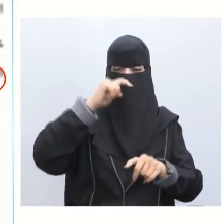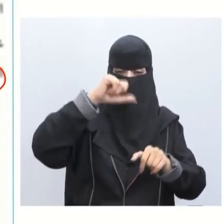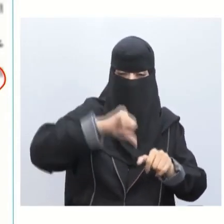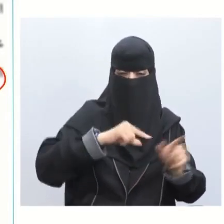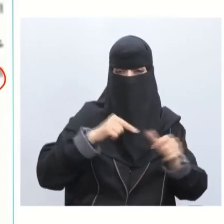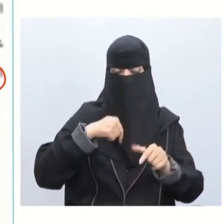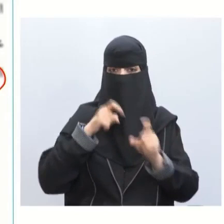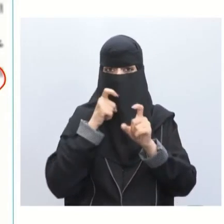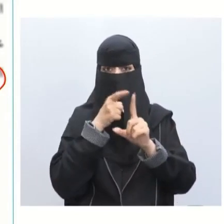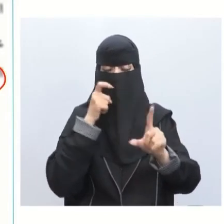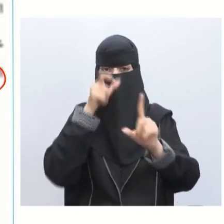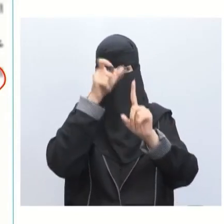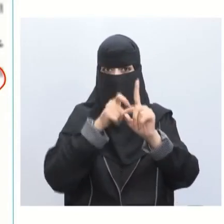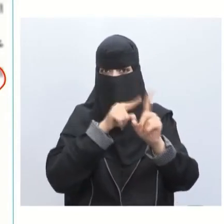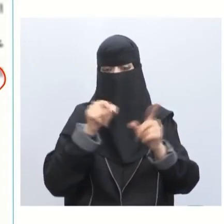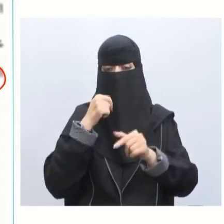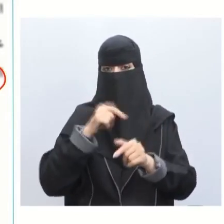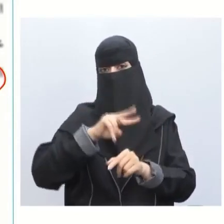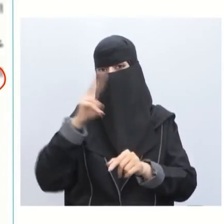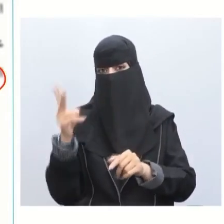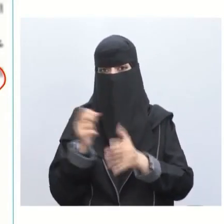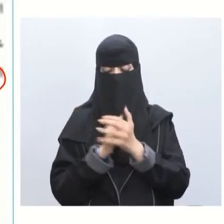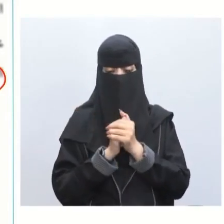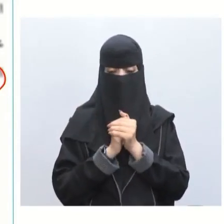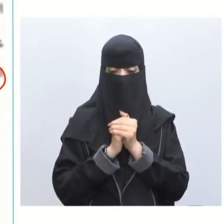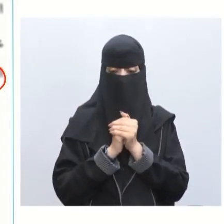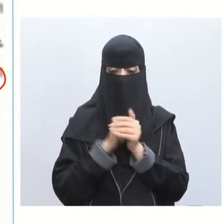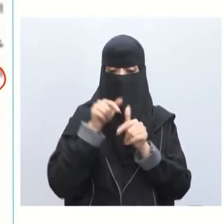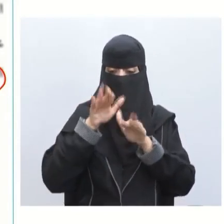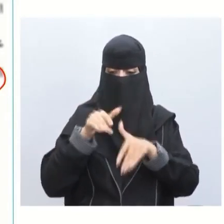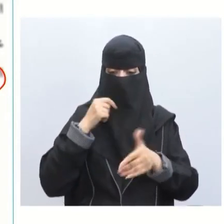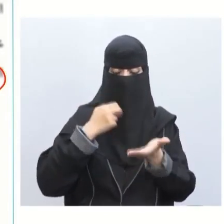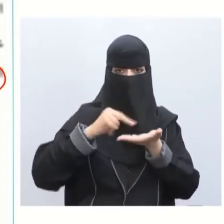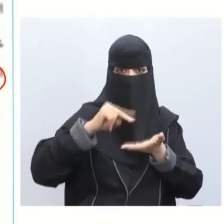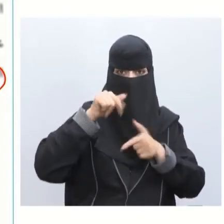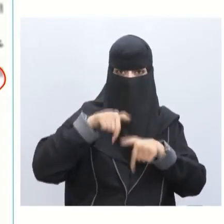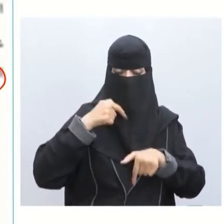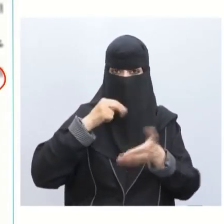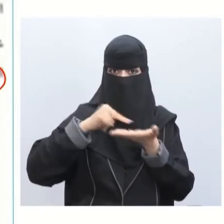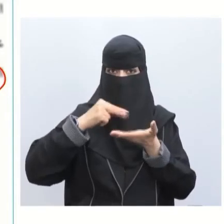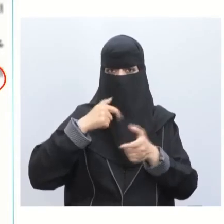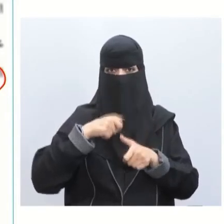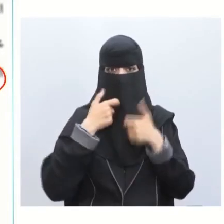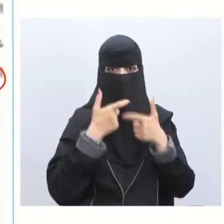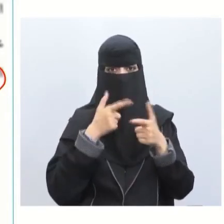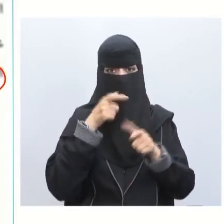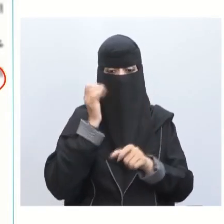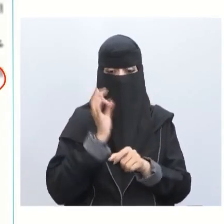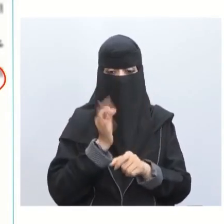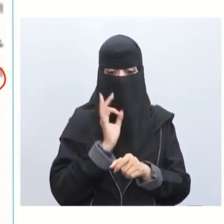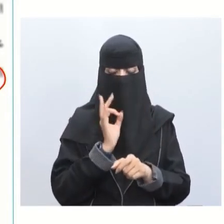متعمده لشخص اخر كذلك ارسال رسائل